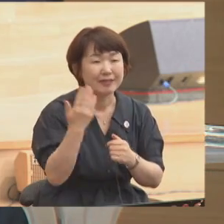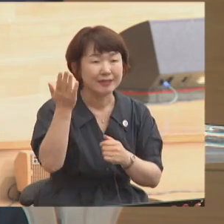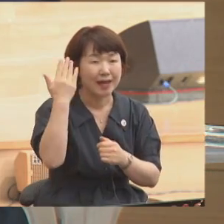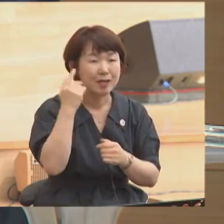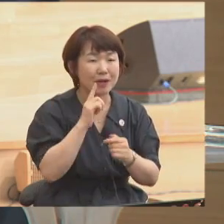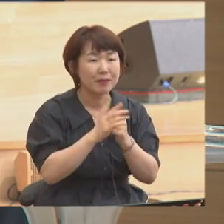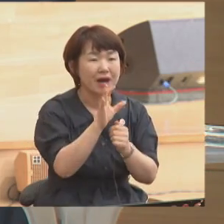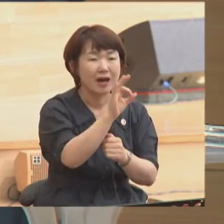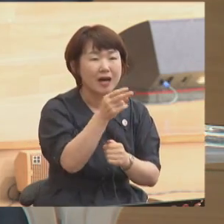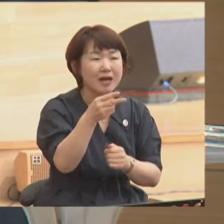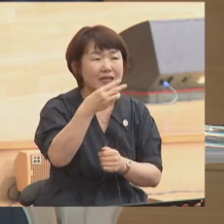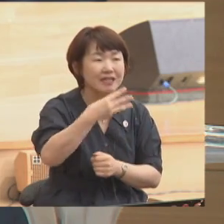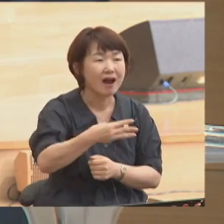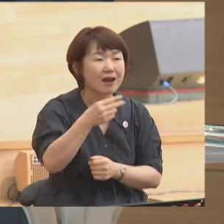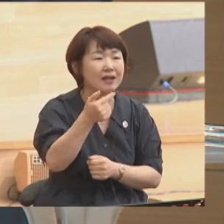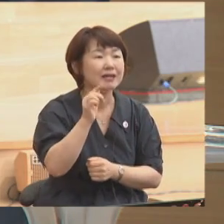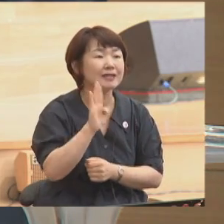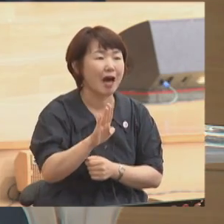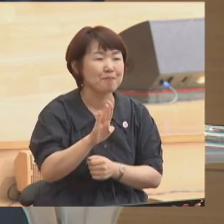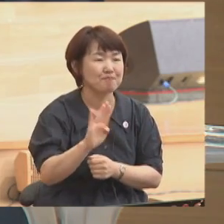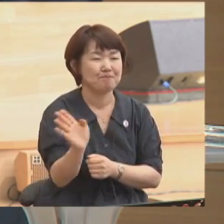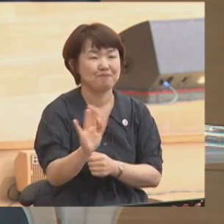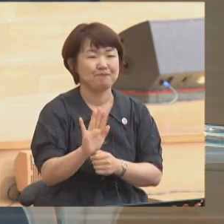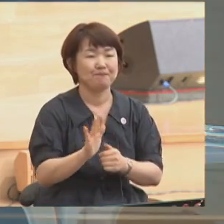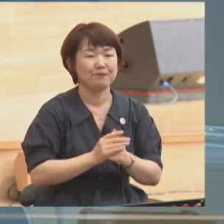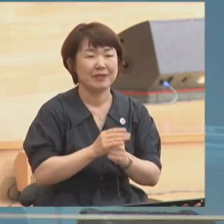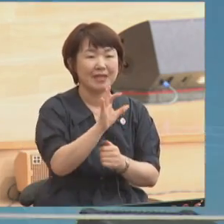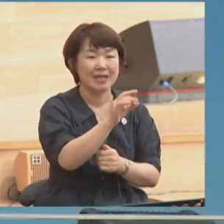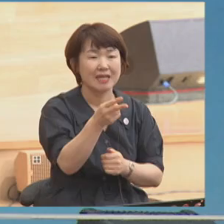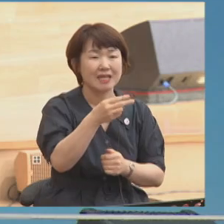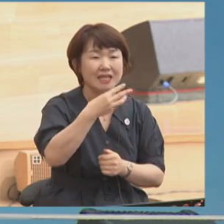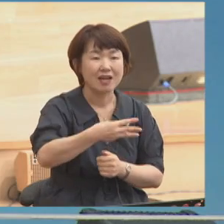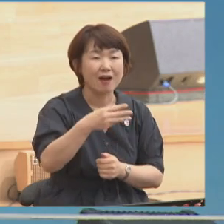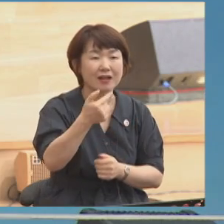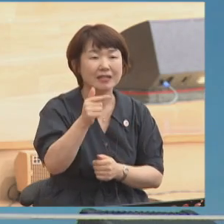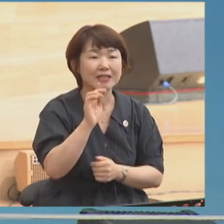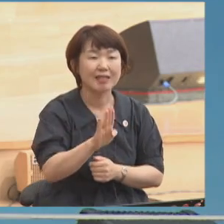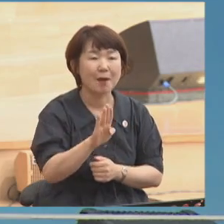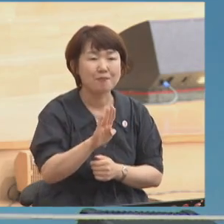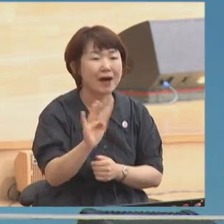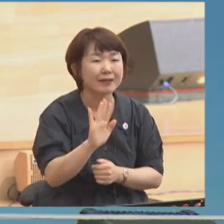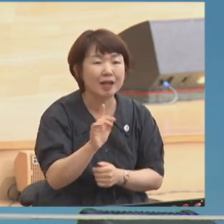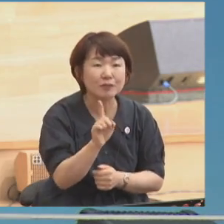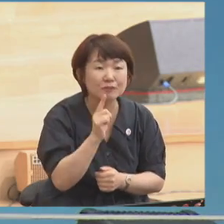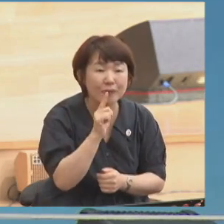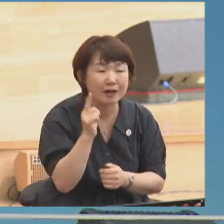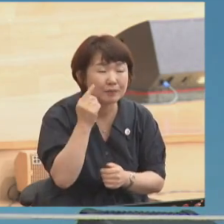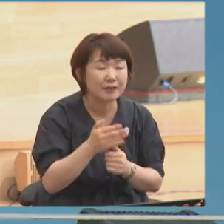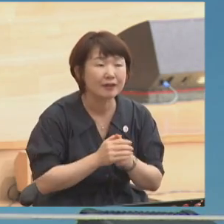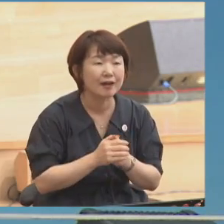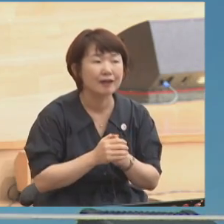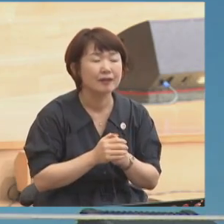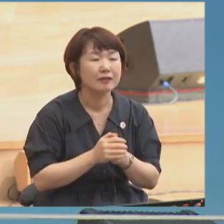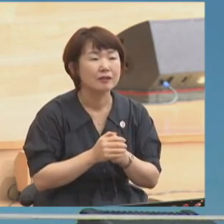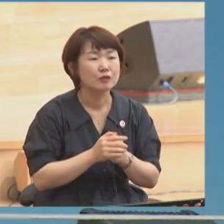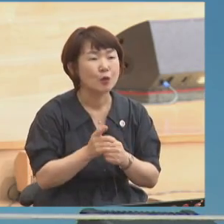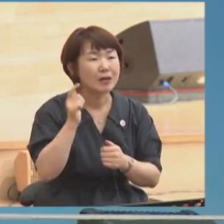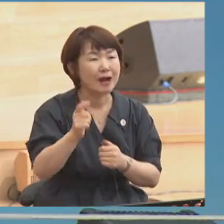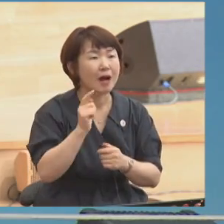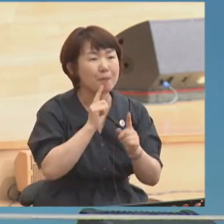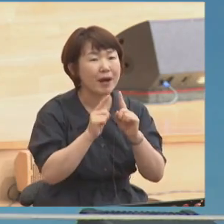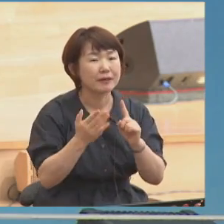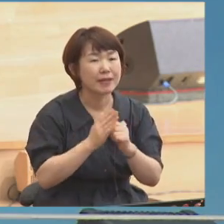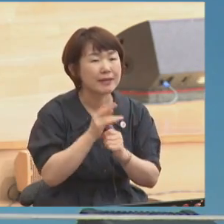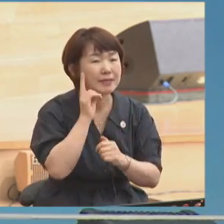열납하지 아니하였다 그렇게 기록되어 있어요. 무슨 말이에요? 열납하지 아니하였다. 그건 완곡한 표현입니다만은 좀